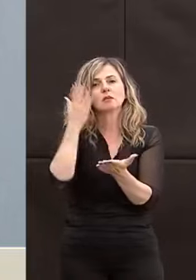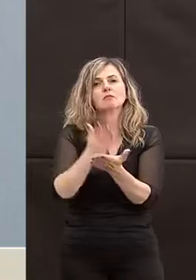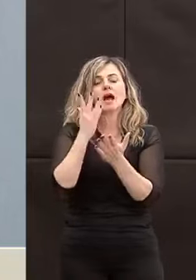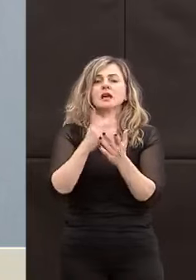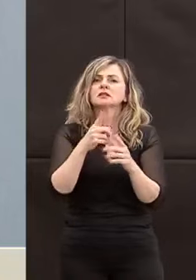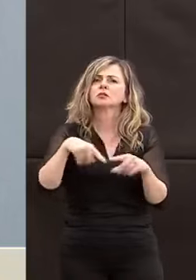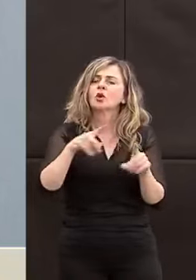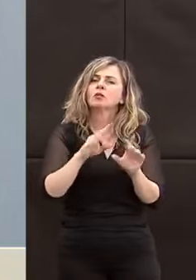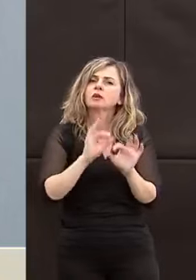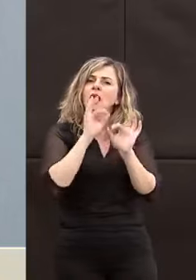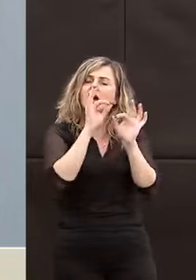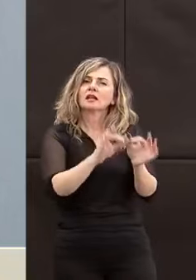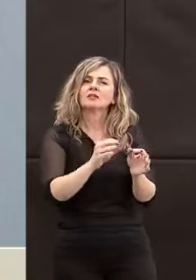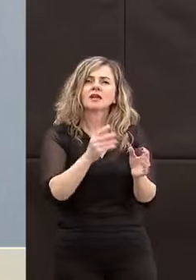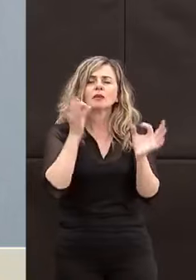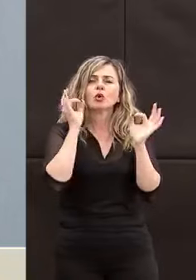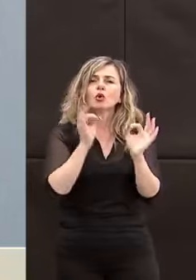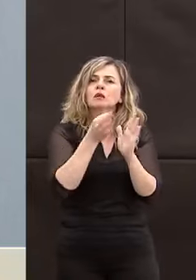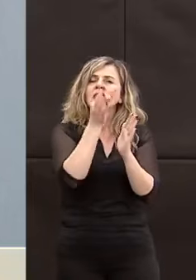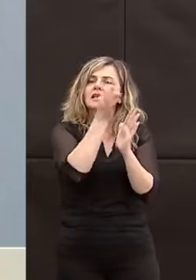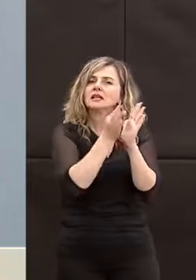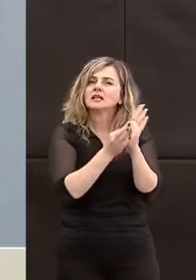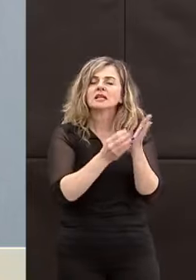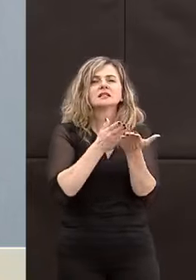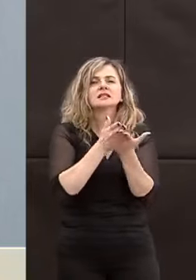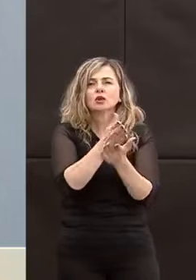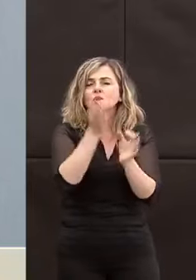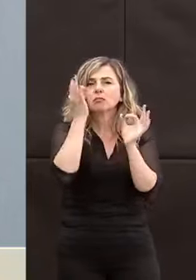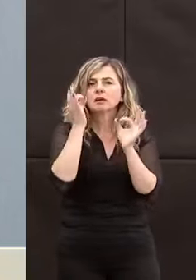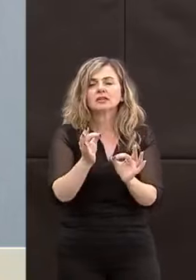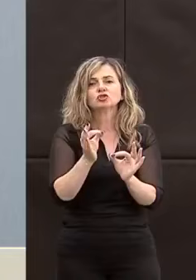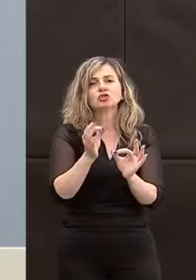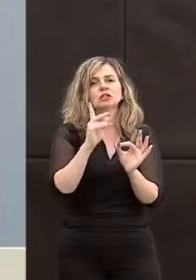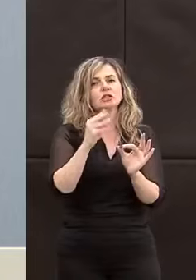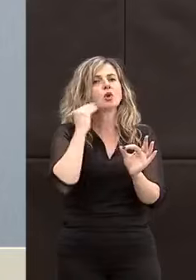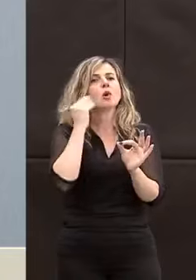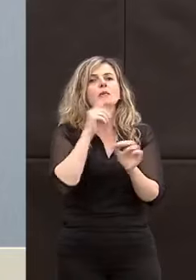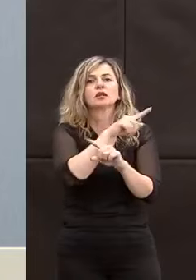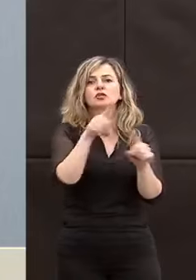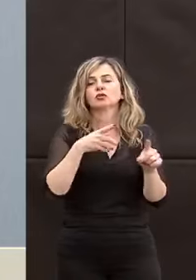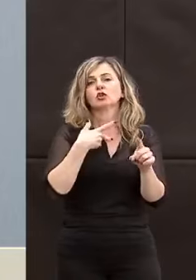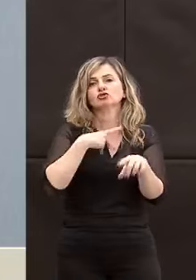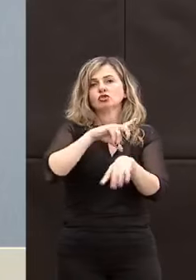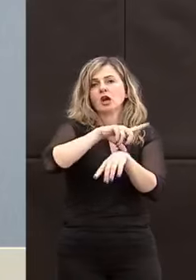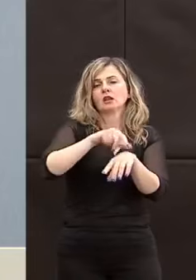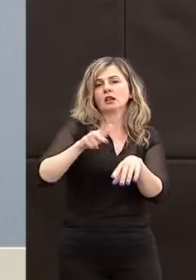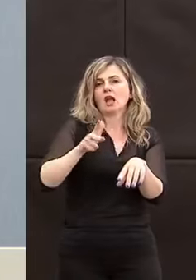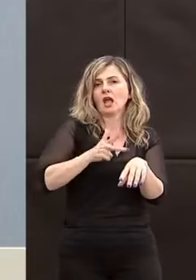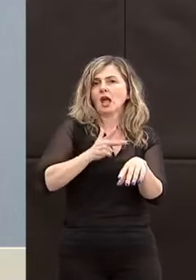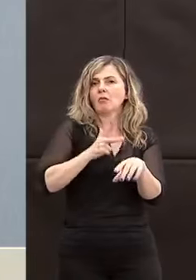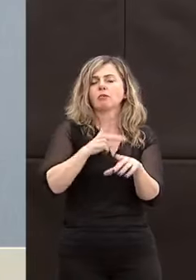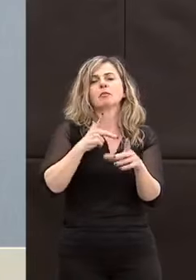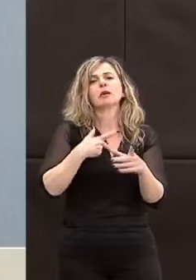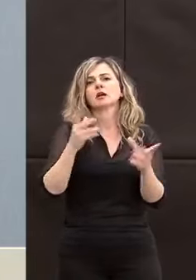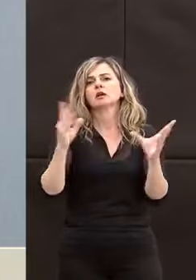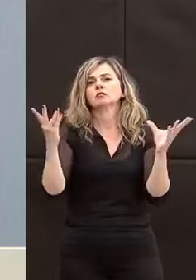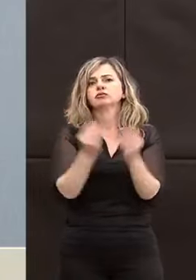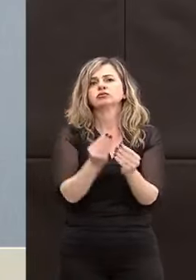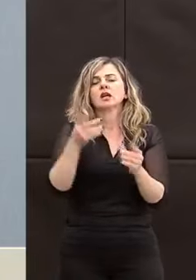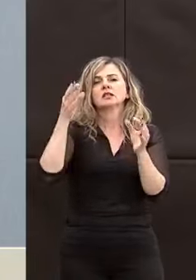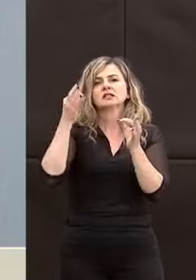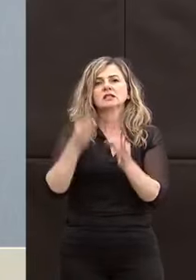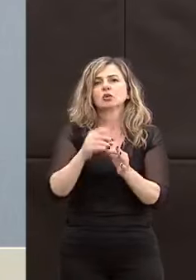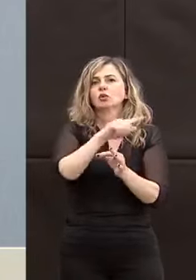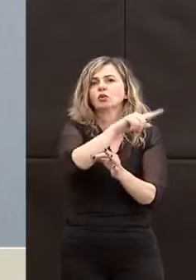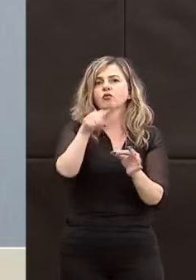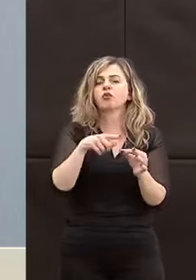delle direttive molto precise e quindi avrete penso tutti i tempi per poter farsi di mettere in sicurezza le vostre